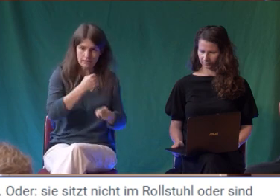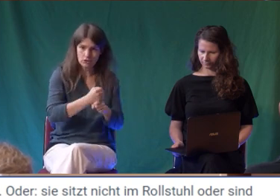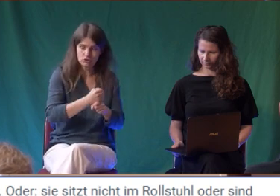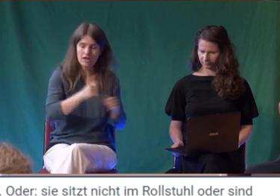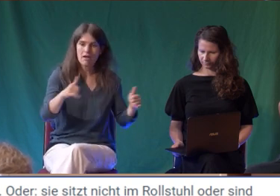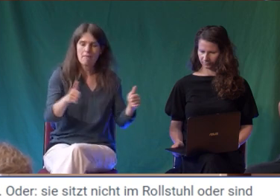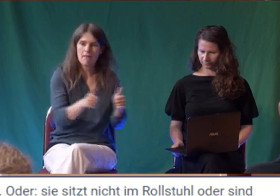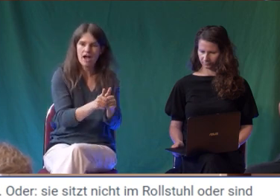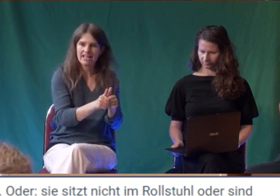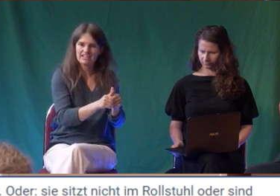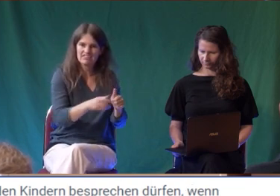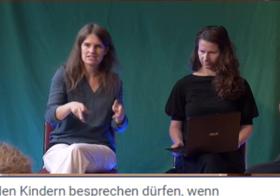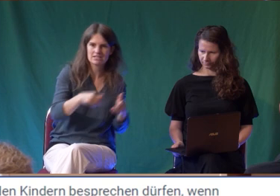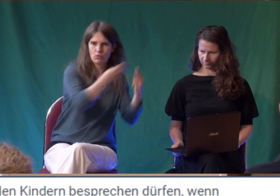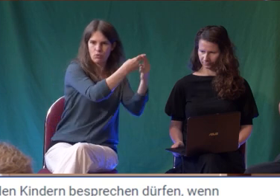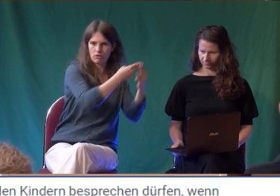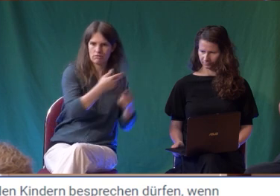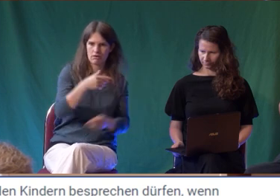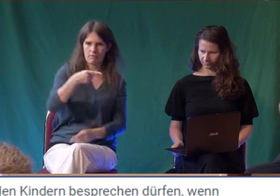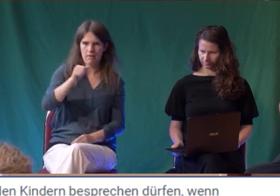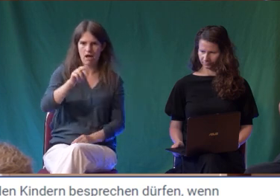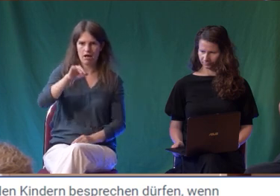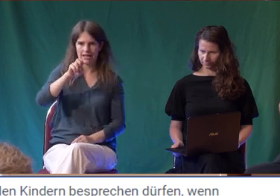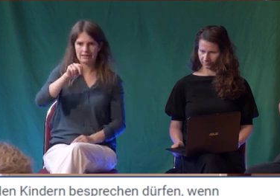und sie fühlen sich nicht ernst genommen